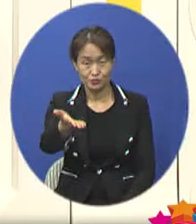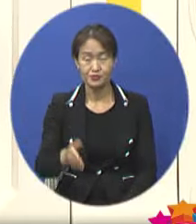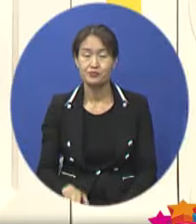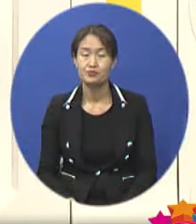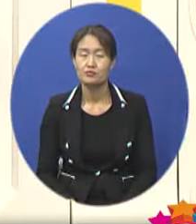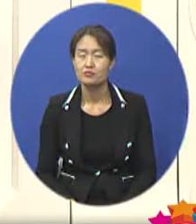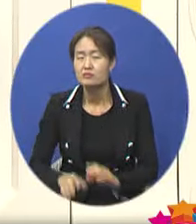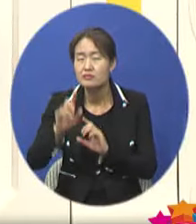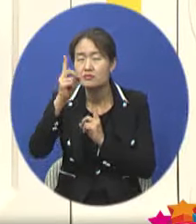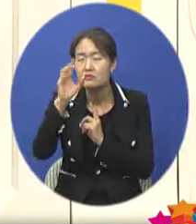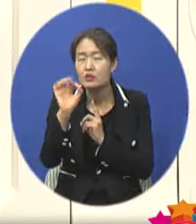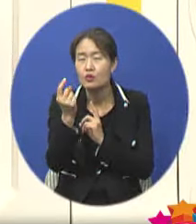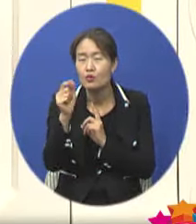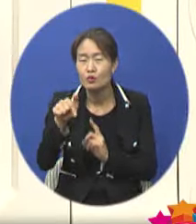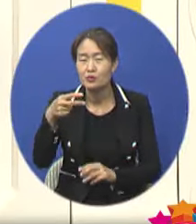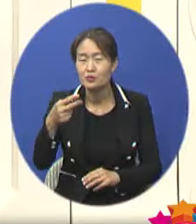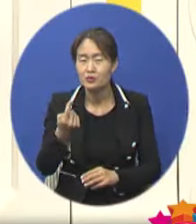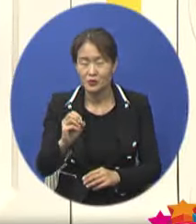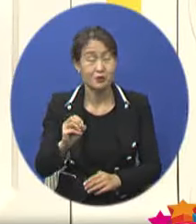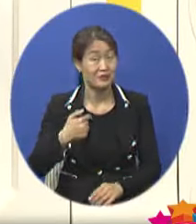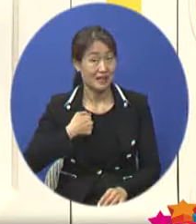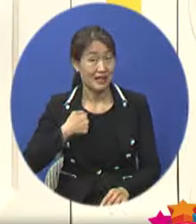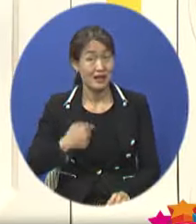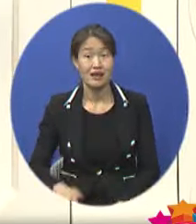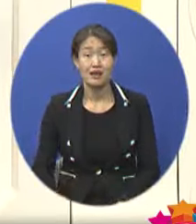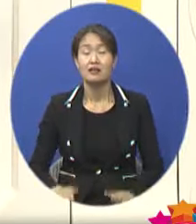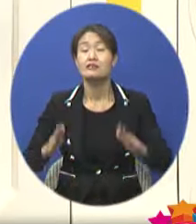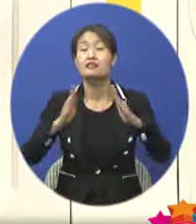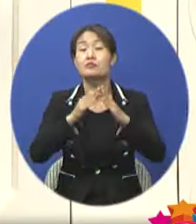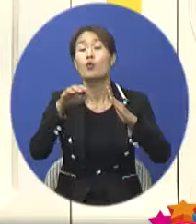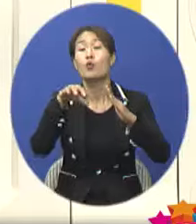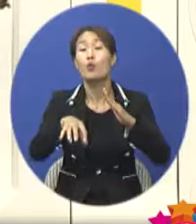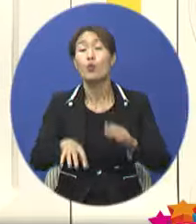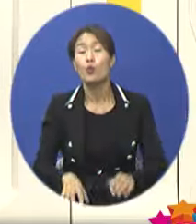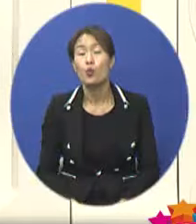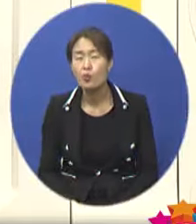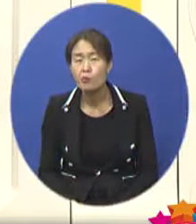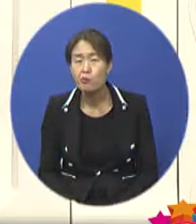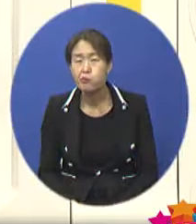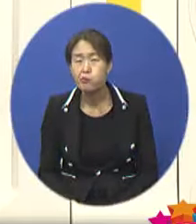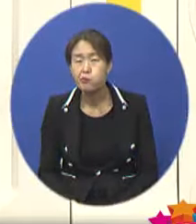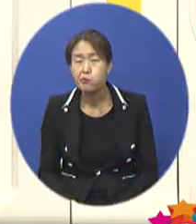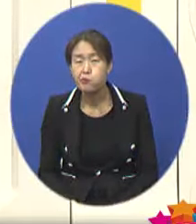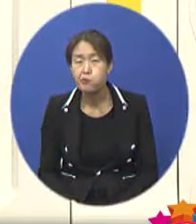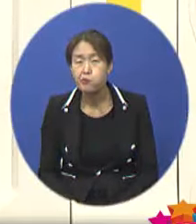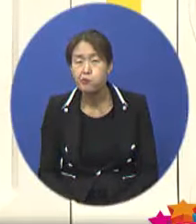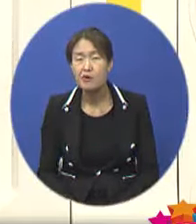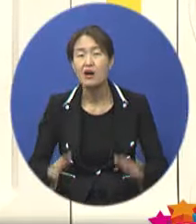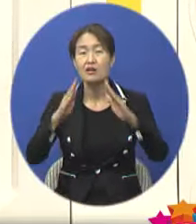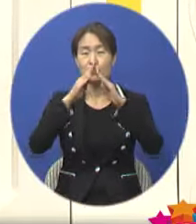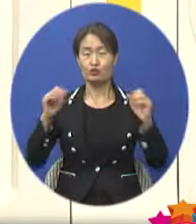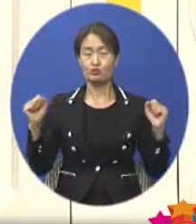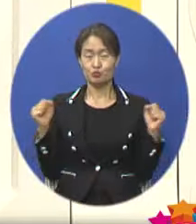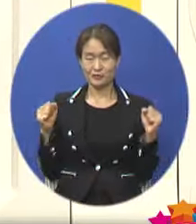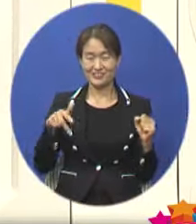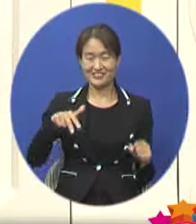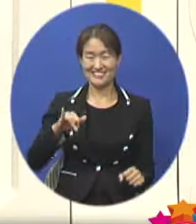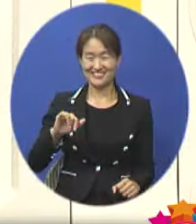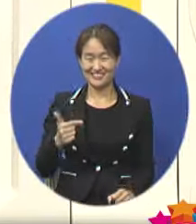예, 이옥동이라는 사람입니다. 예, 그런데 그 전화 주신 동네 사시는 동네가요? 진안입니다. 예? 전북 진안.